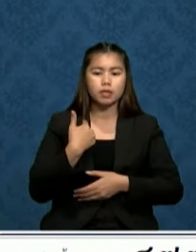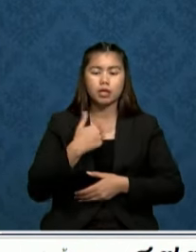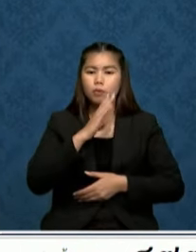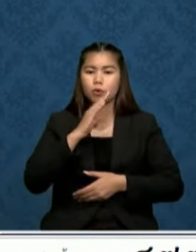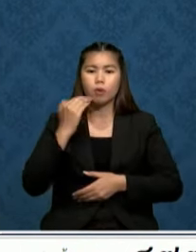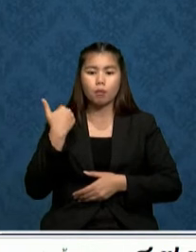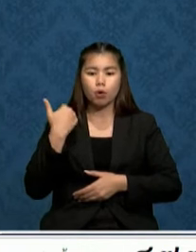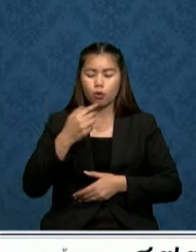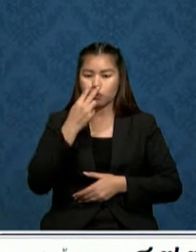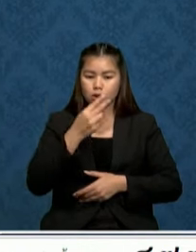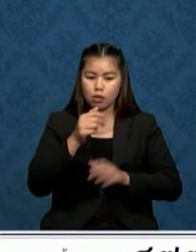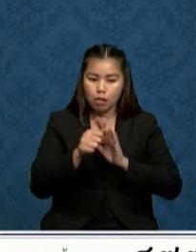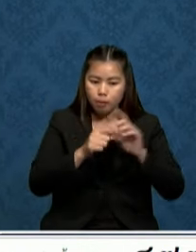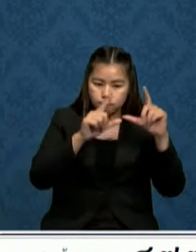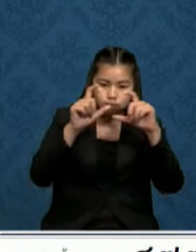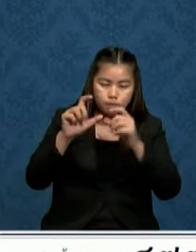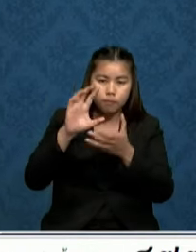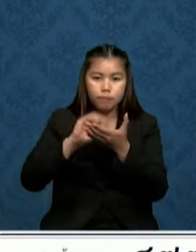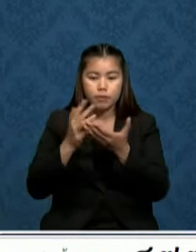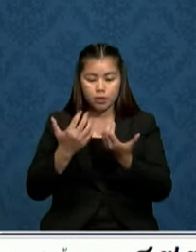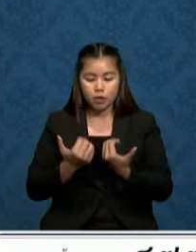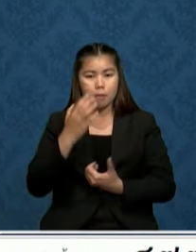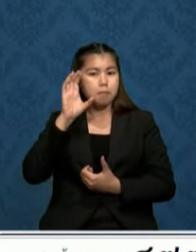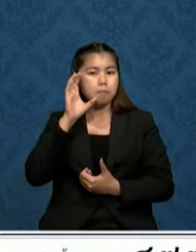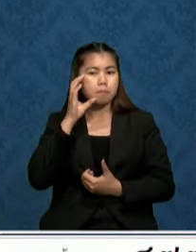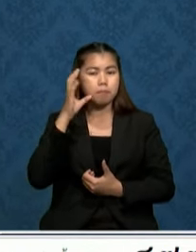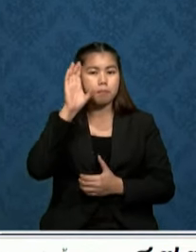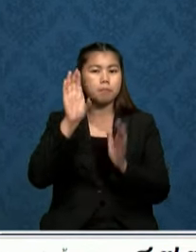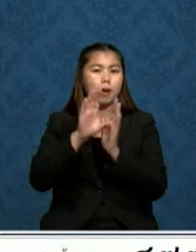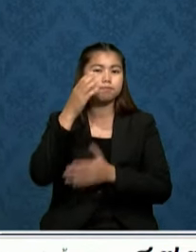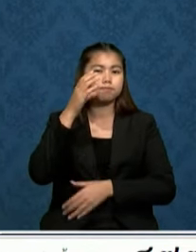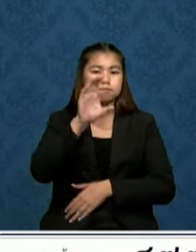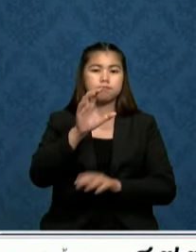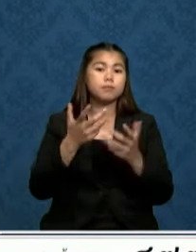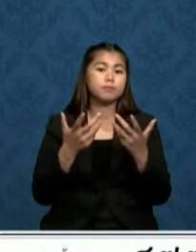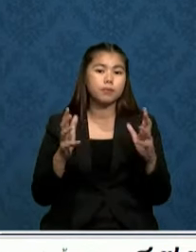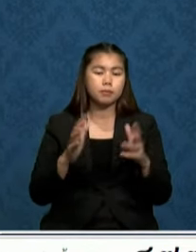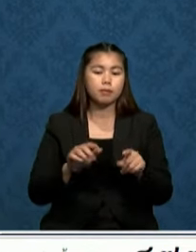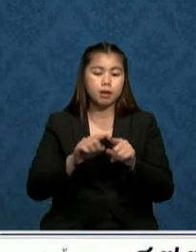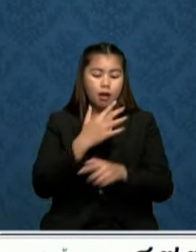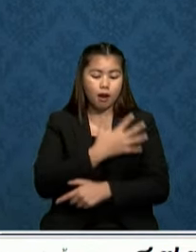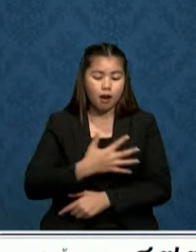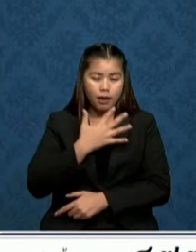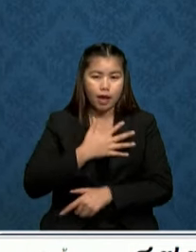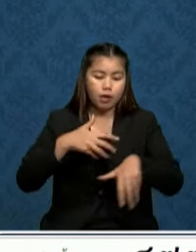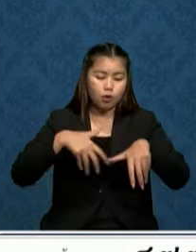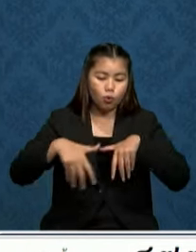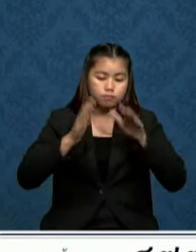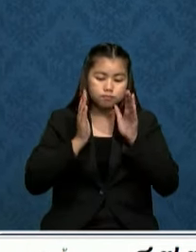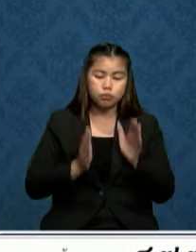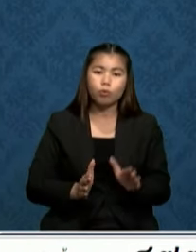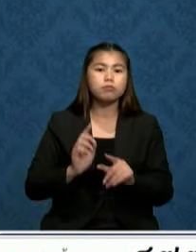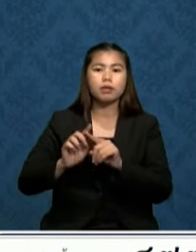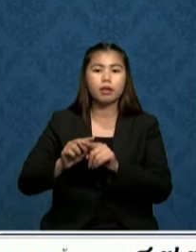ันนั้นการสถานการมชมนุมก็มีสงตๆ มากมที่ภาคเปทั้งส่นสงครรในรางกายทั้งภาคชีวิตมนุษย์พวกเราไป